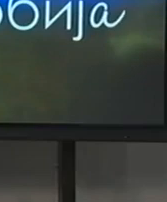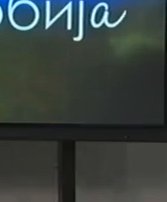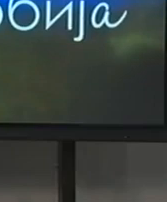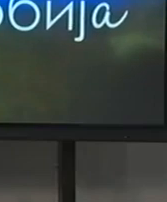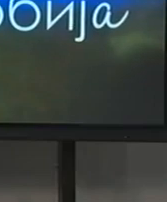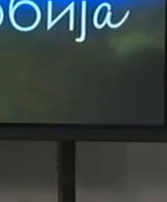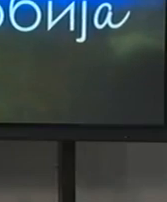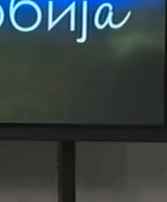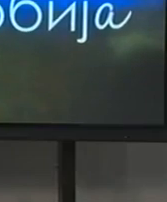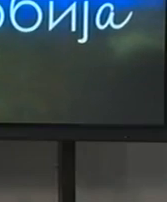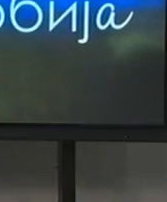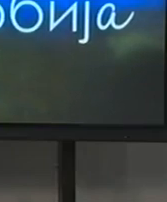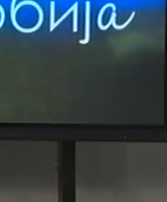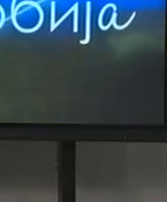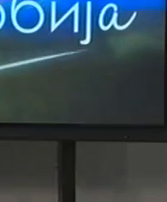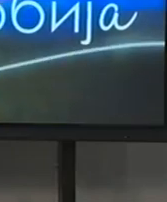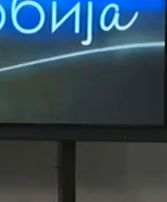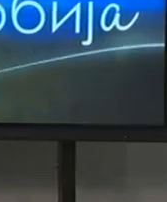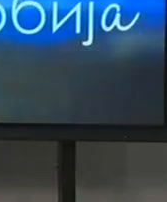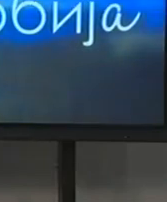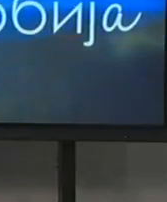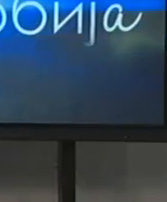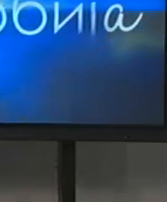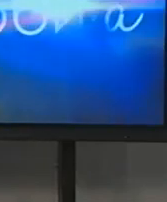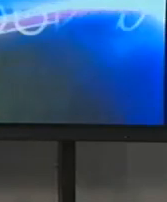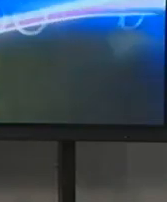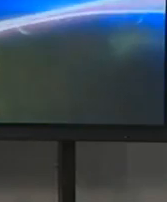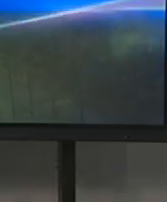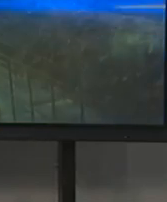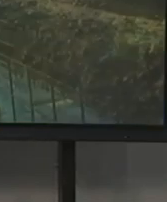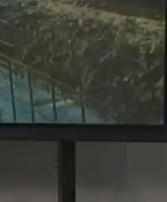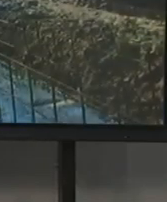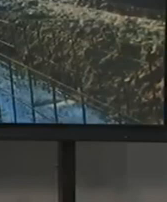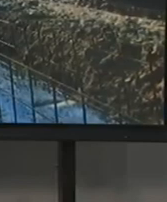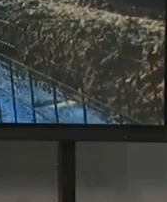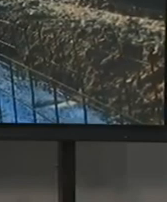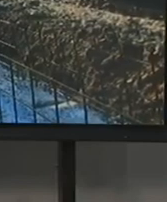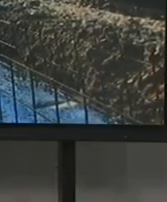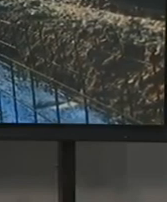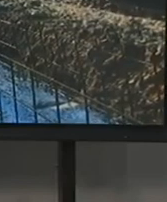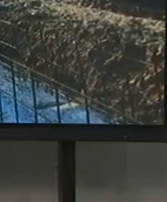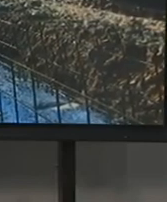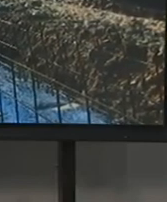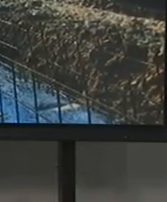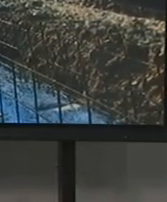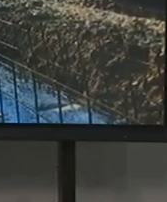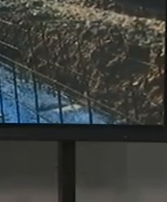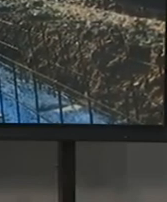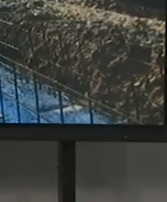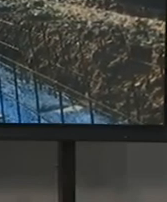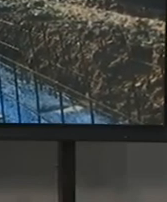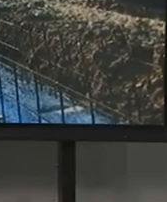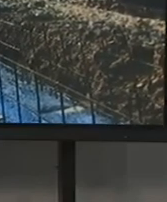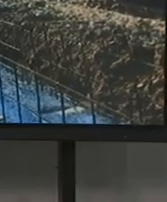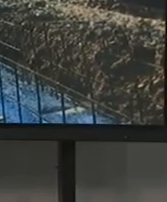Nastavljamo sa temama iz Srbije. Nakon 10 godina od aktiviranja klizišta u naselju Baš Čeluci nedaleko od centra